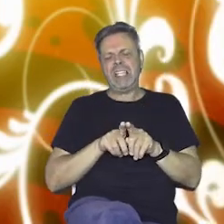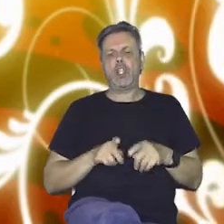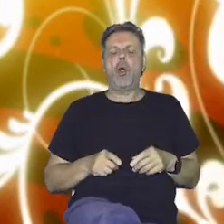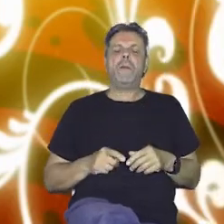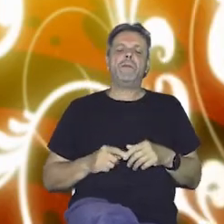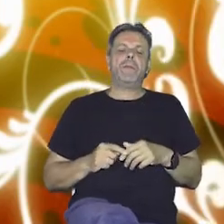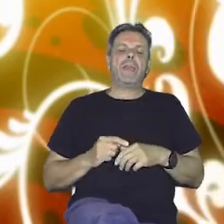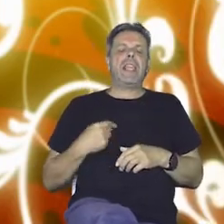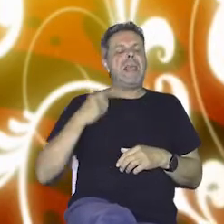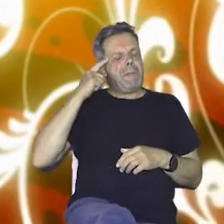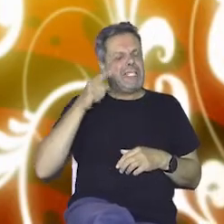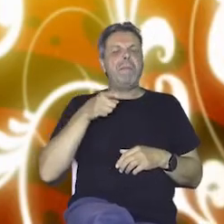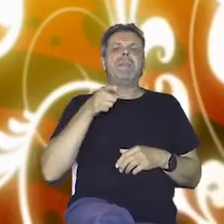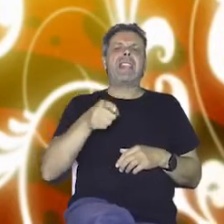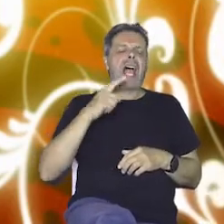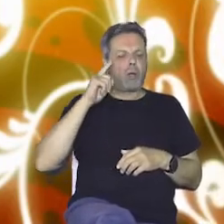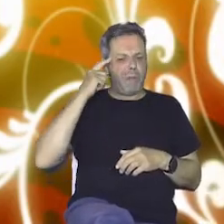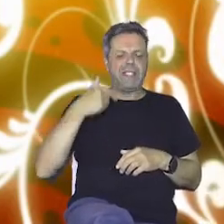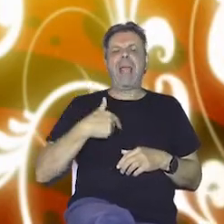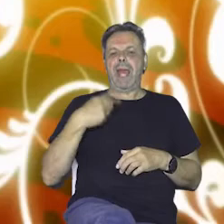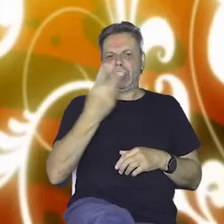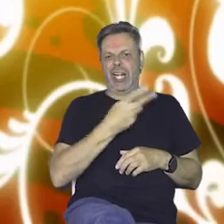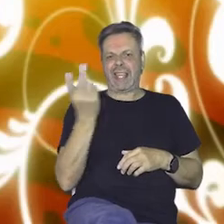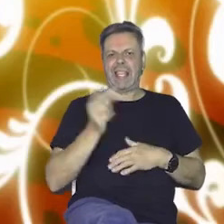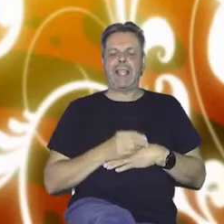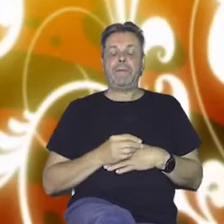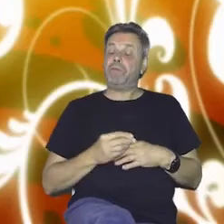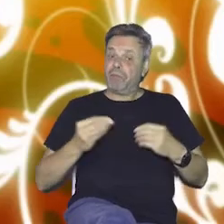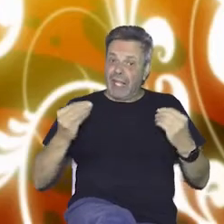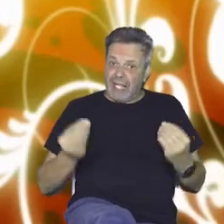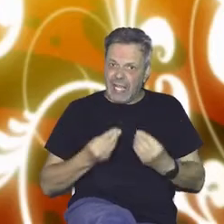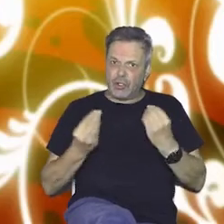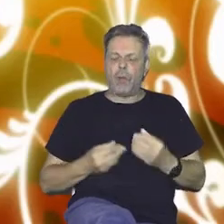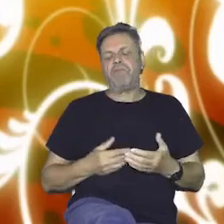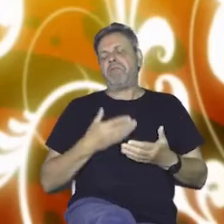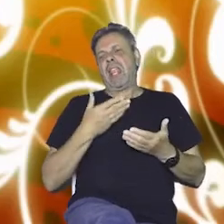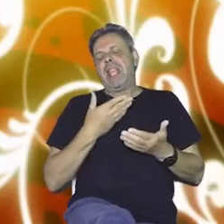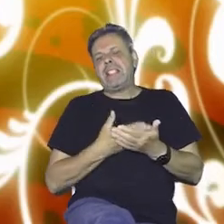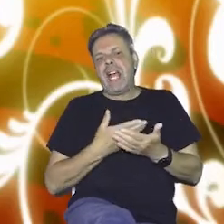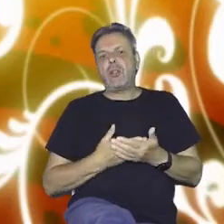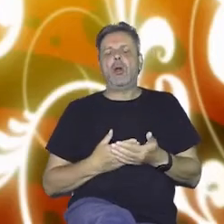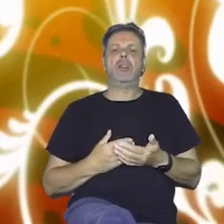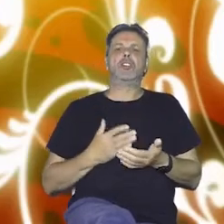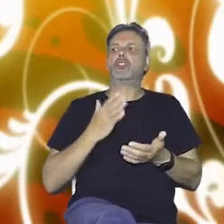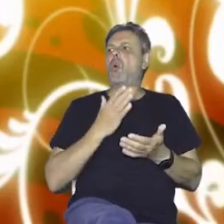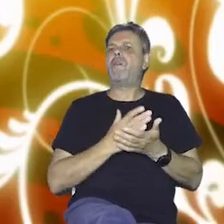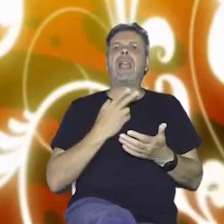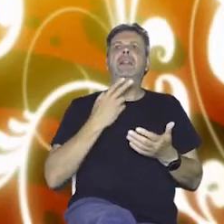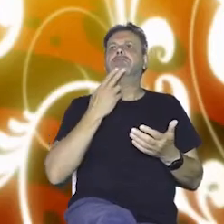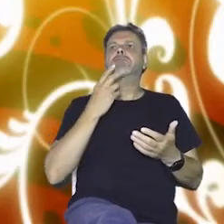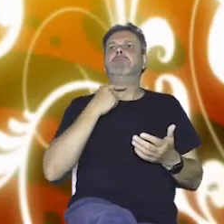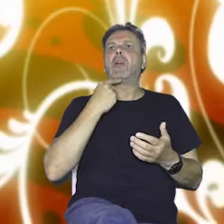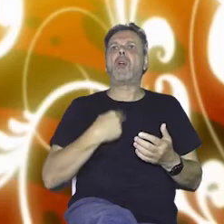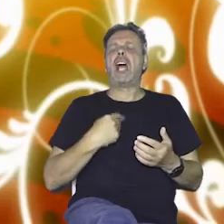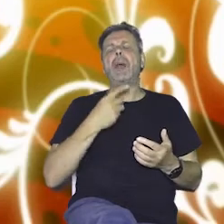tako misle i skoro sam sigurna i naši gledatelji. Zašto? Zato što uvijek nam neko kaže,